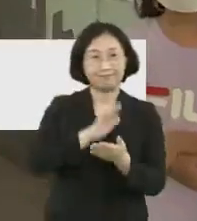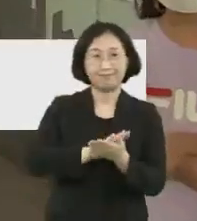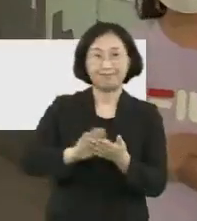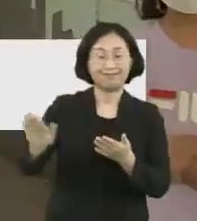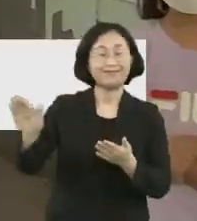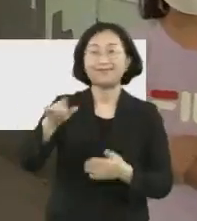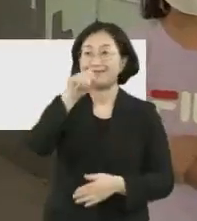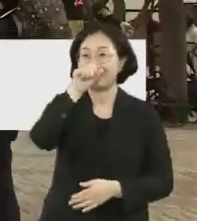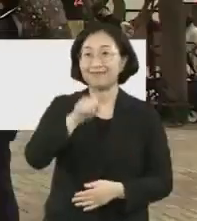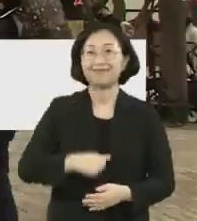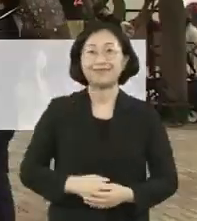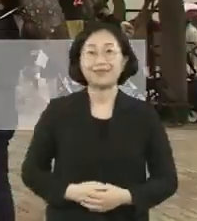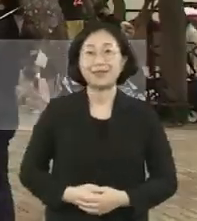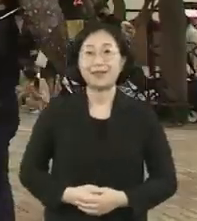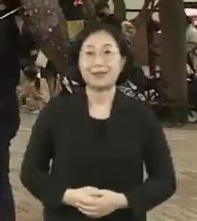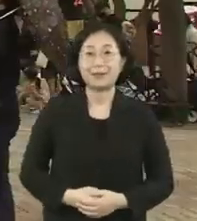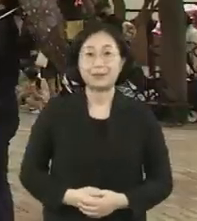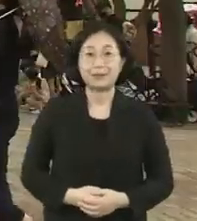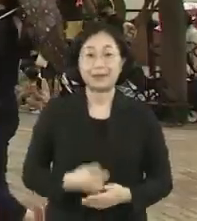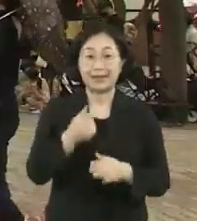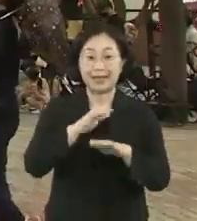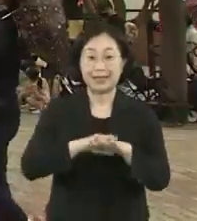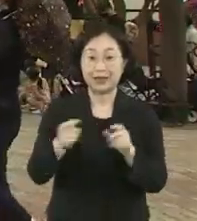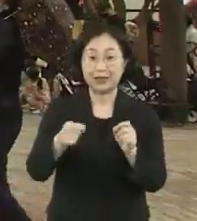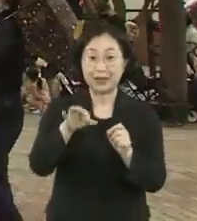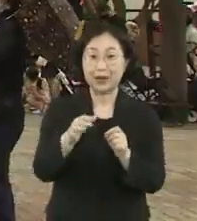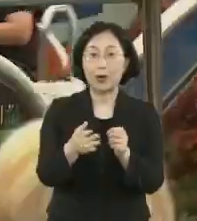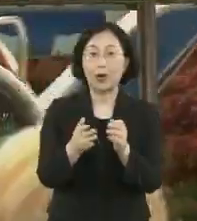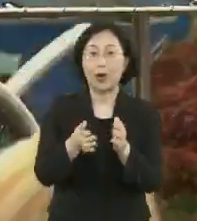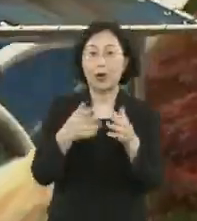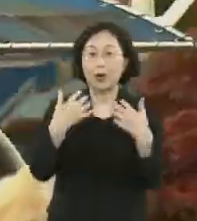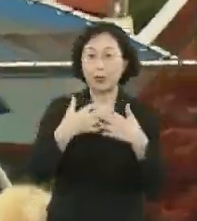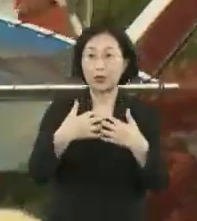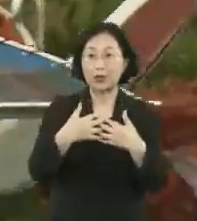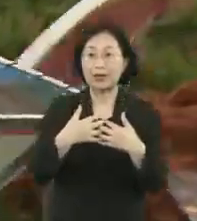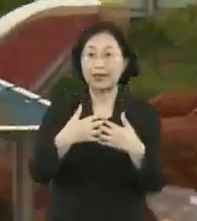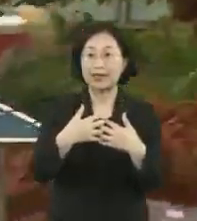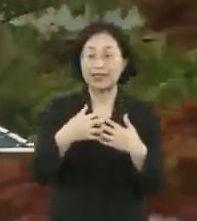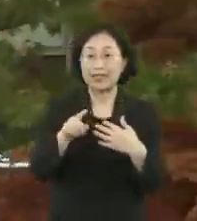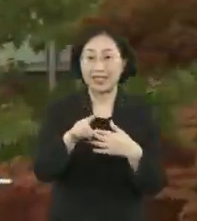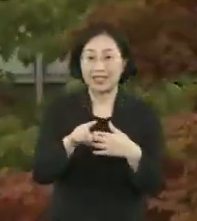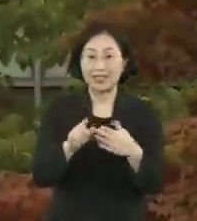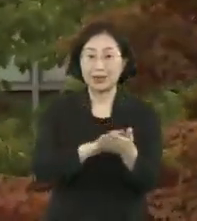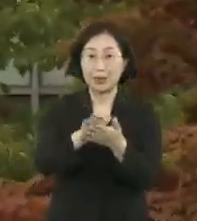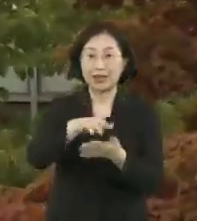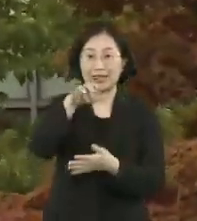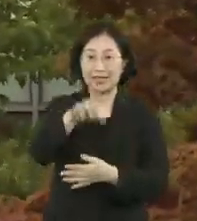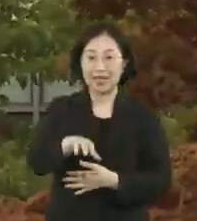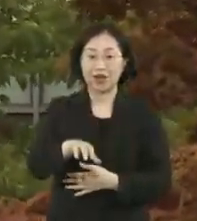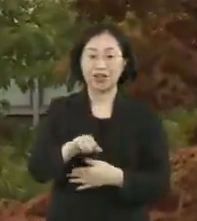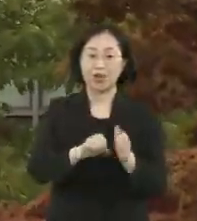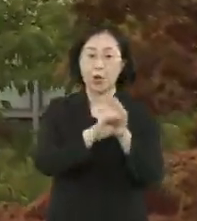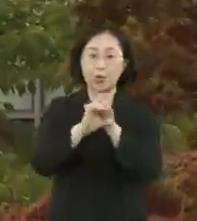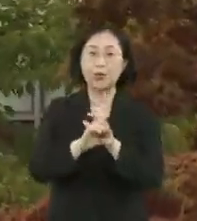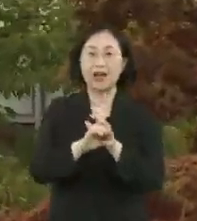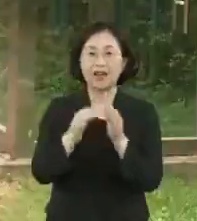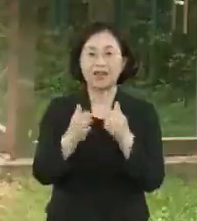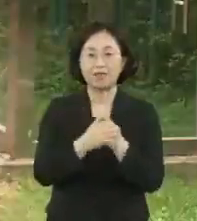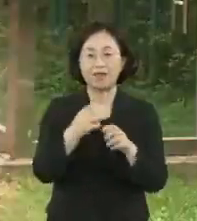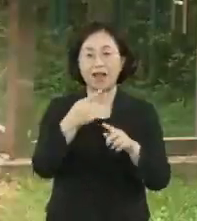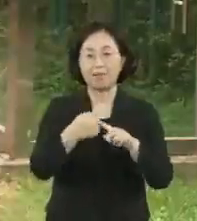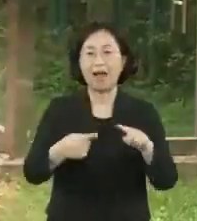시원하니까 상쾌하고 좋아요. 대전 근교 놀이시설엔 코로나로 인해 정원의 절반만 입장이 가능한